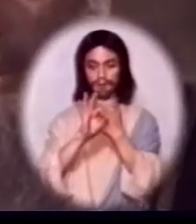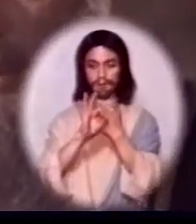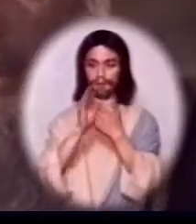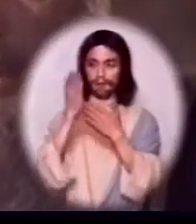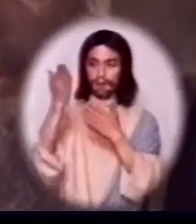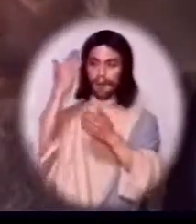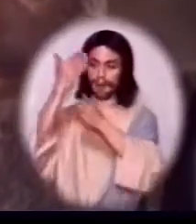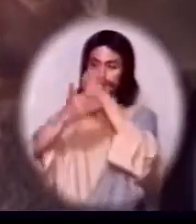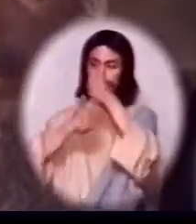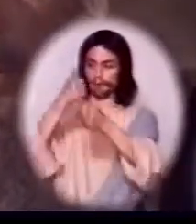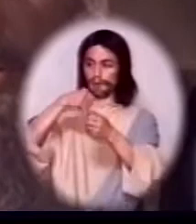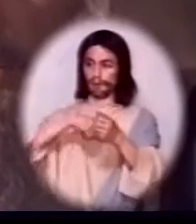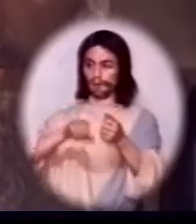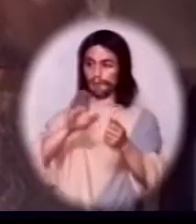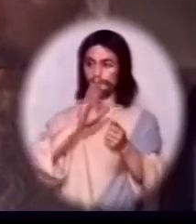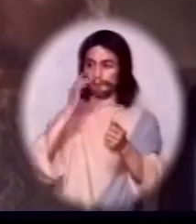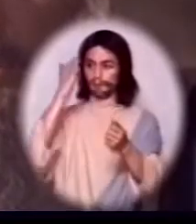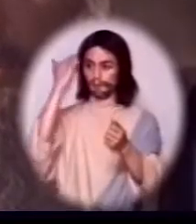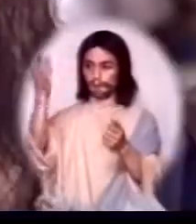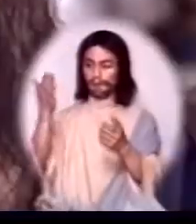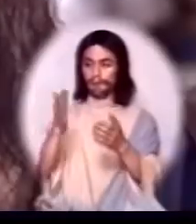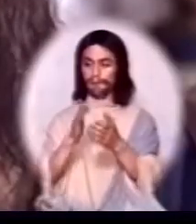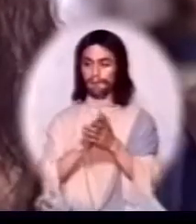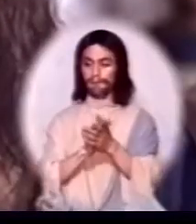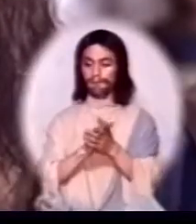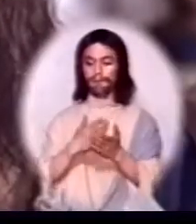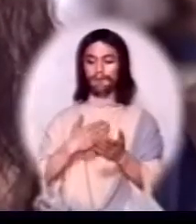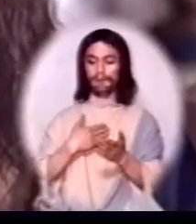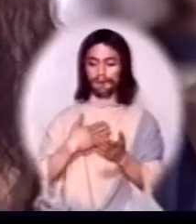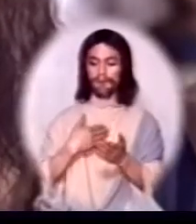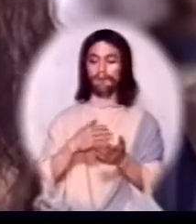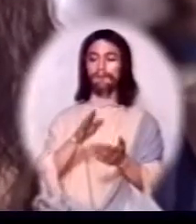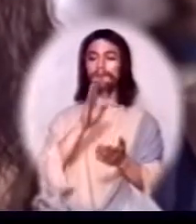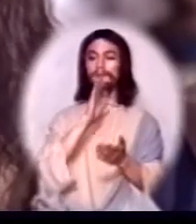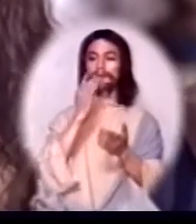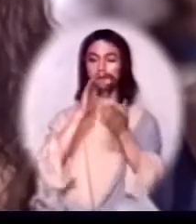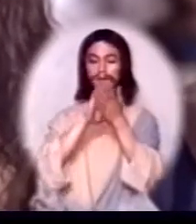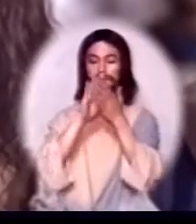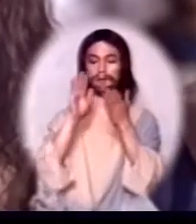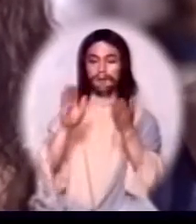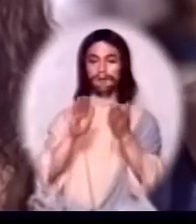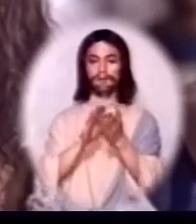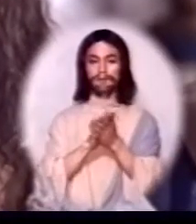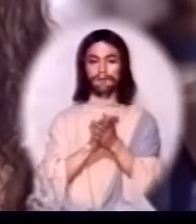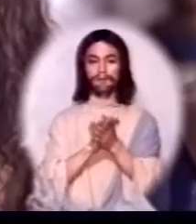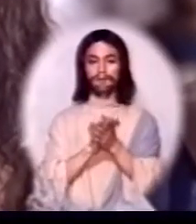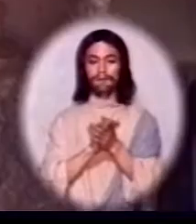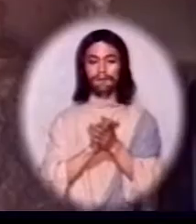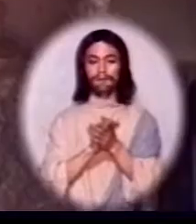그러면 네가 하나님의 아들이냐? 내가 그니라.